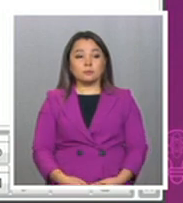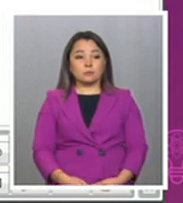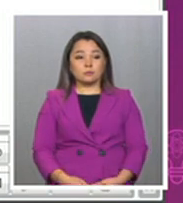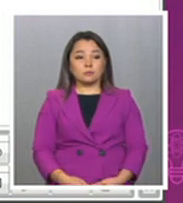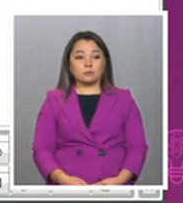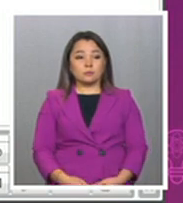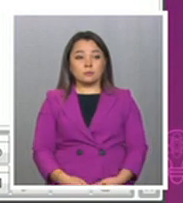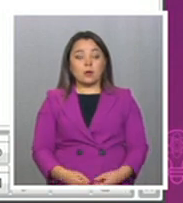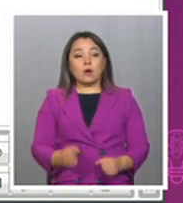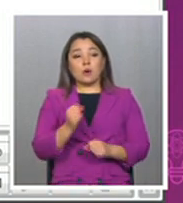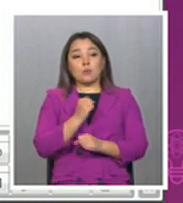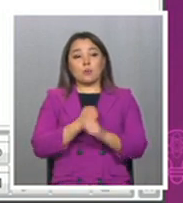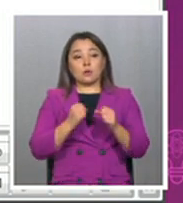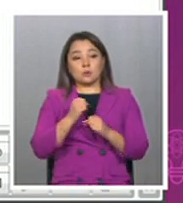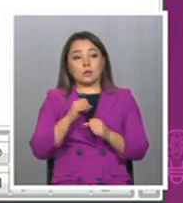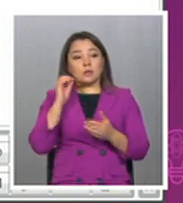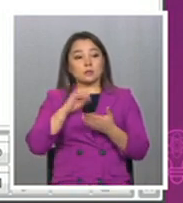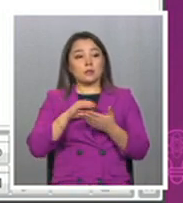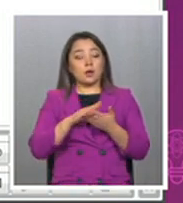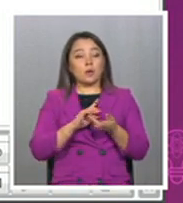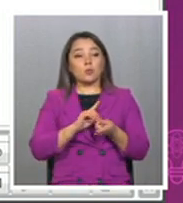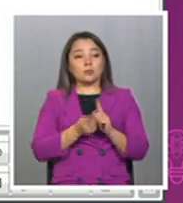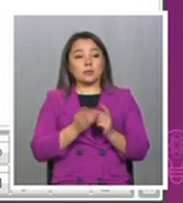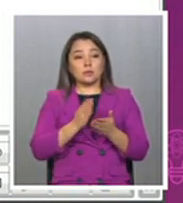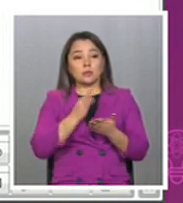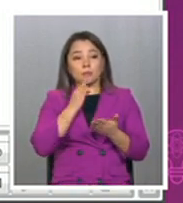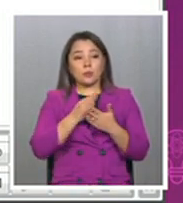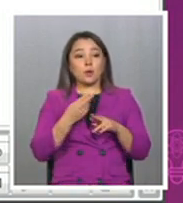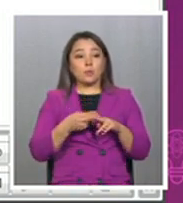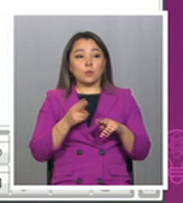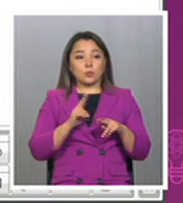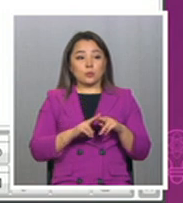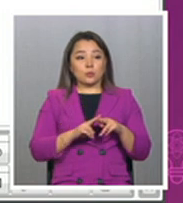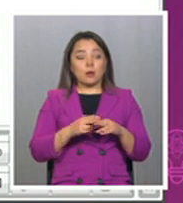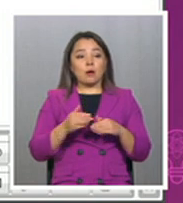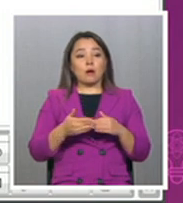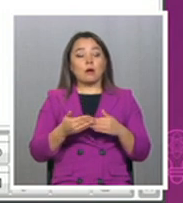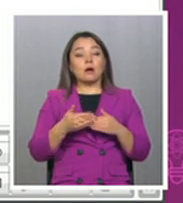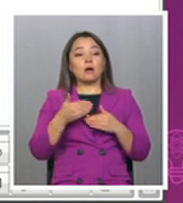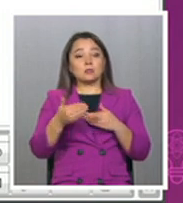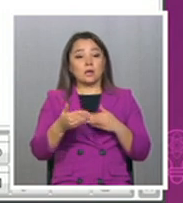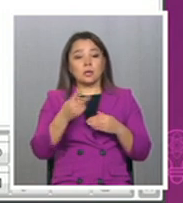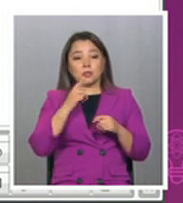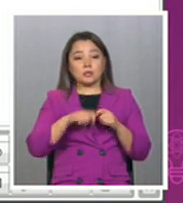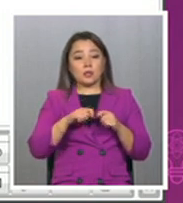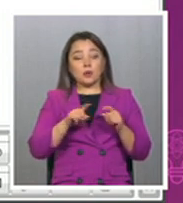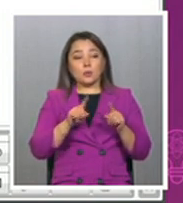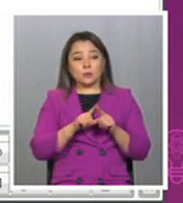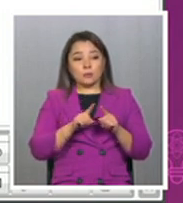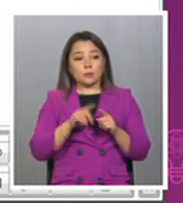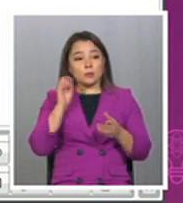және моторлардың мәндерін өзгертеміз. Бұл алдыңғы жағдайға қарағанда мәндері